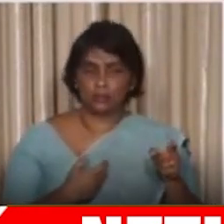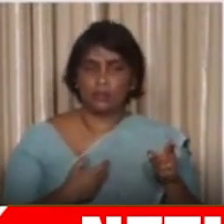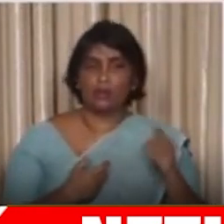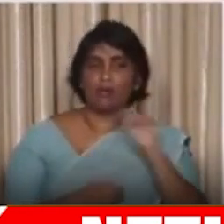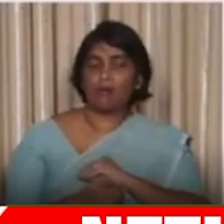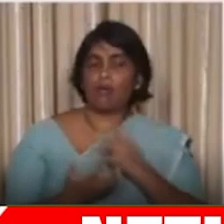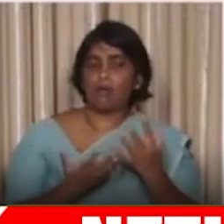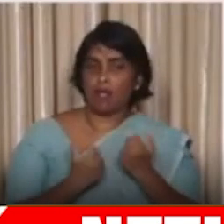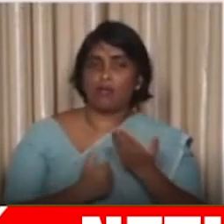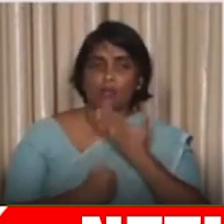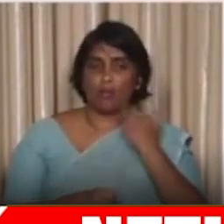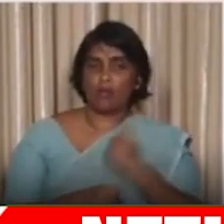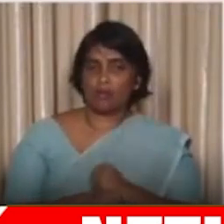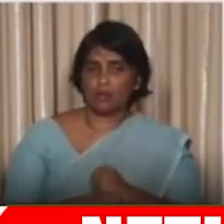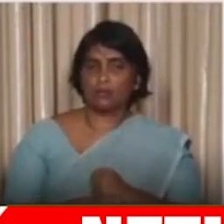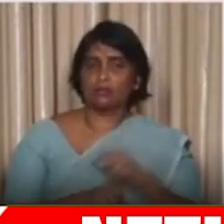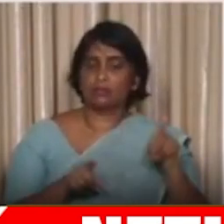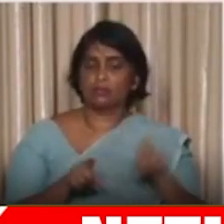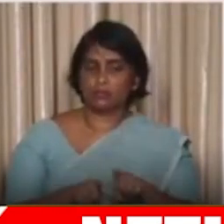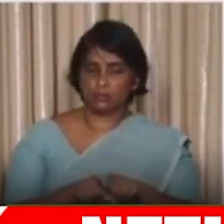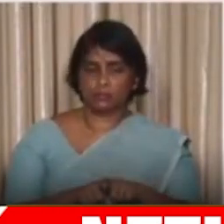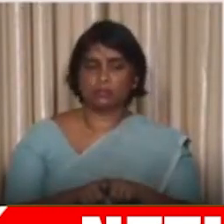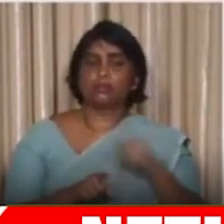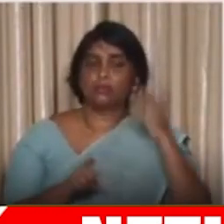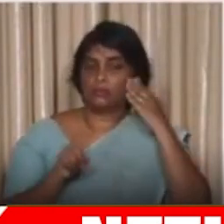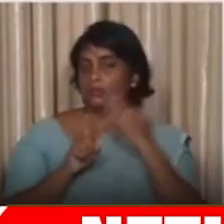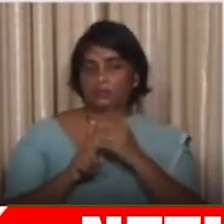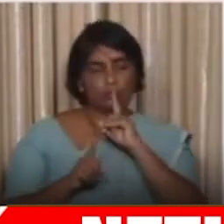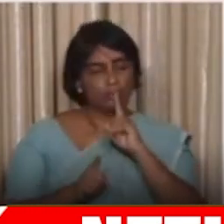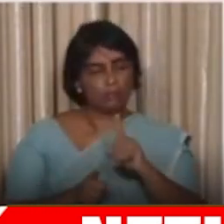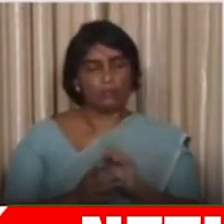ලාභ ගන්න පුළුවන් ආණ්ඩුවට. අන්න ඒක නිසා ඒ ගැන මතක් කරනවා. ඉතින් මම